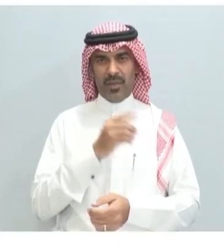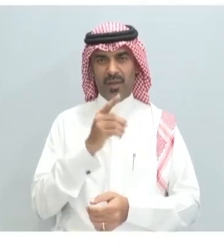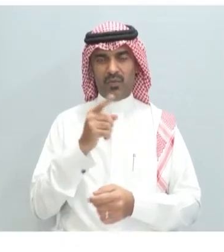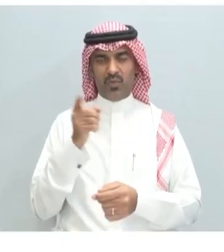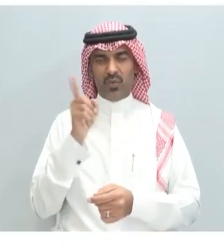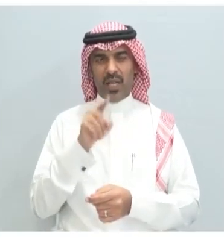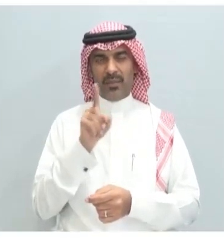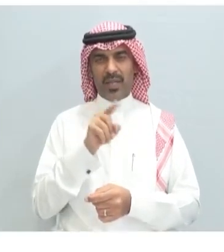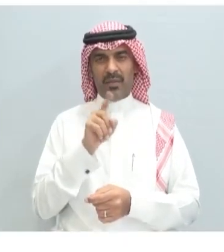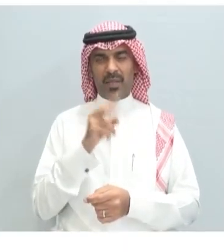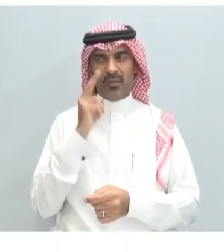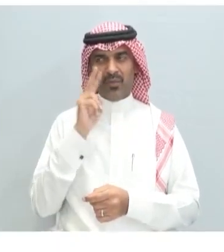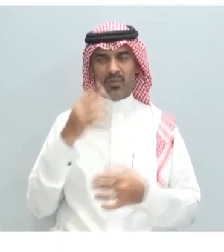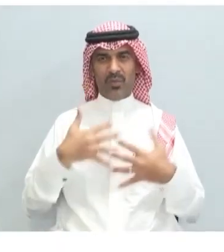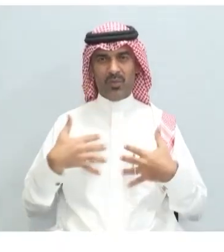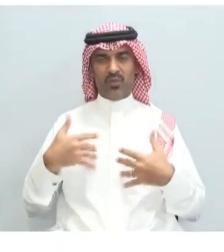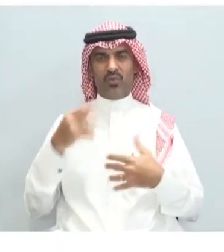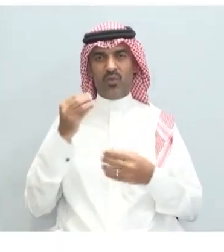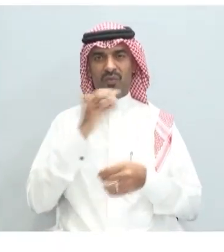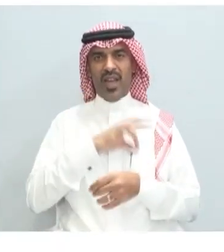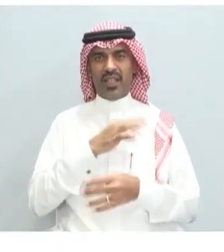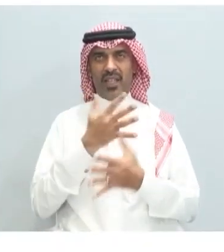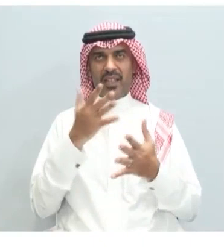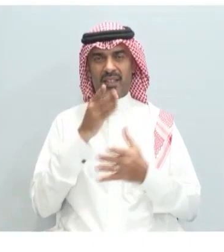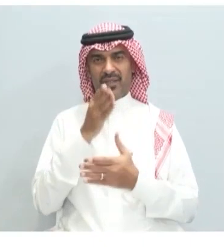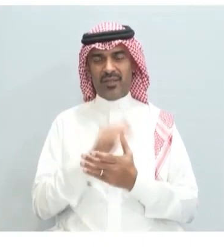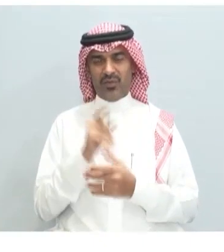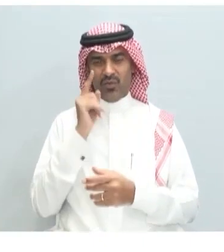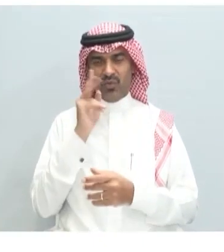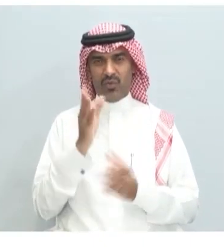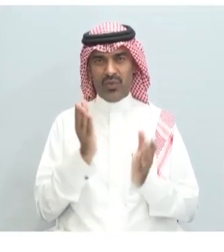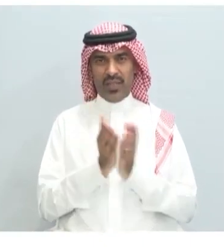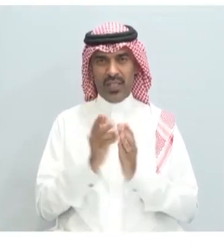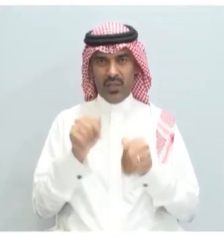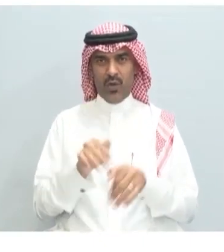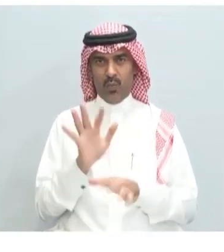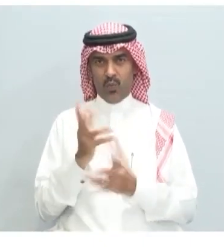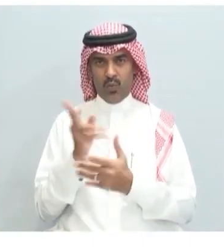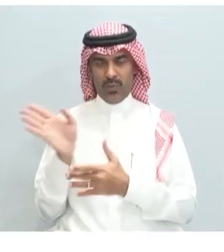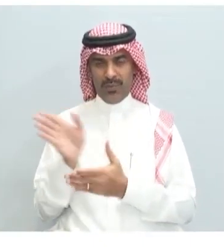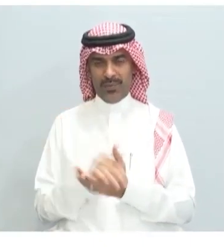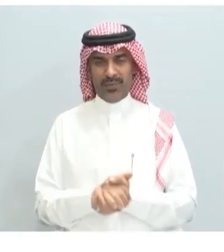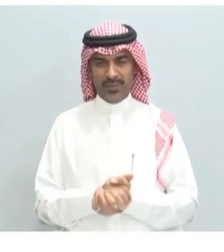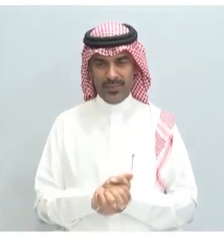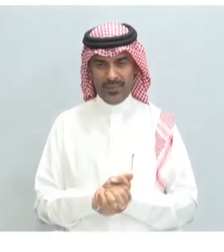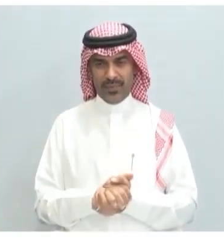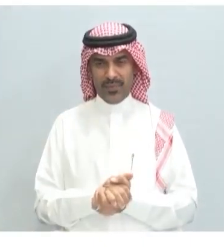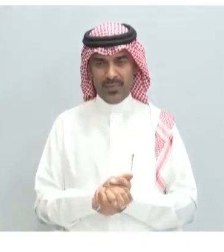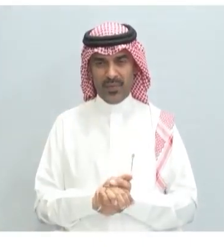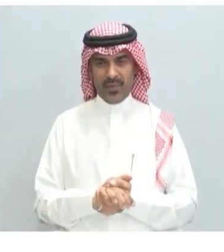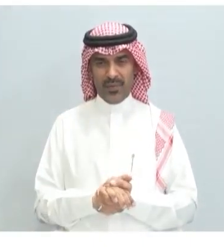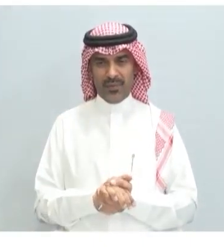وابدا متابعه طيبه دعونا نتعرف ابتداء على محاور هذا الدرس نبدا با